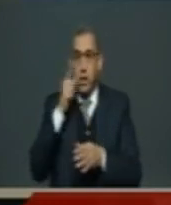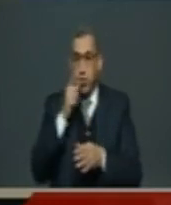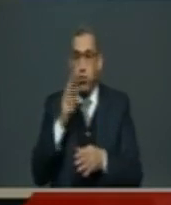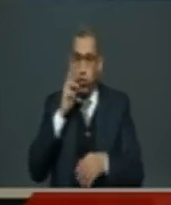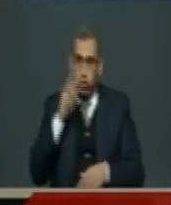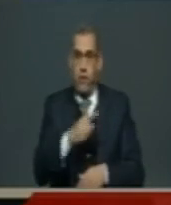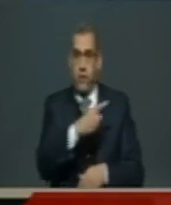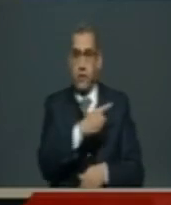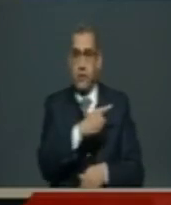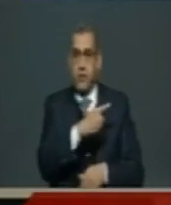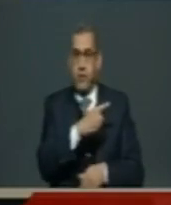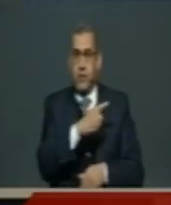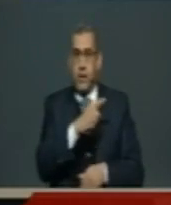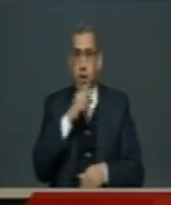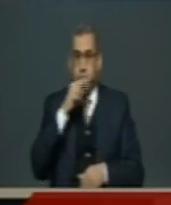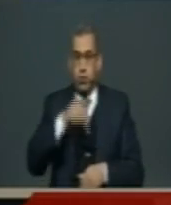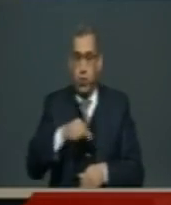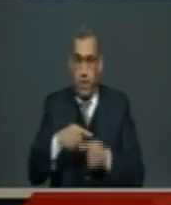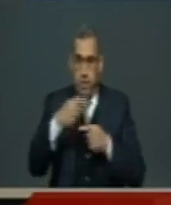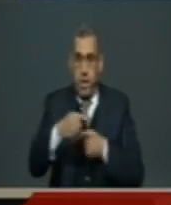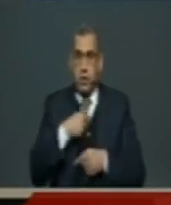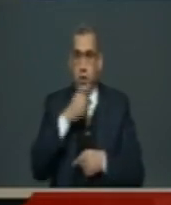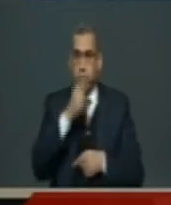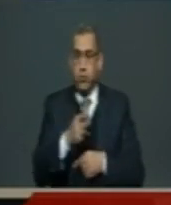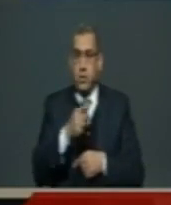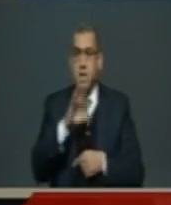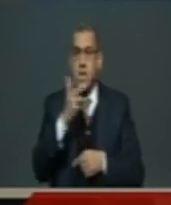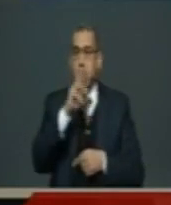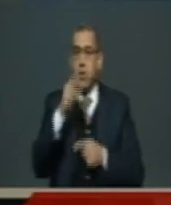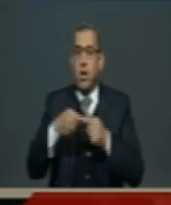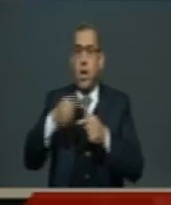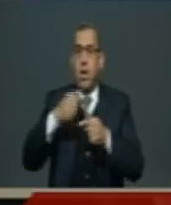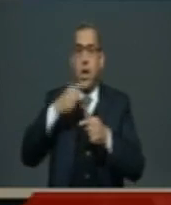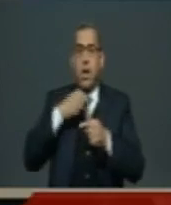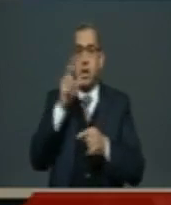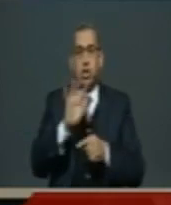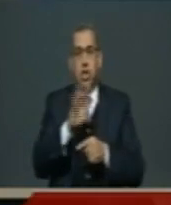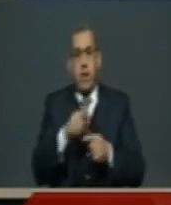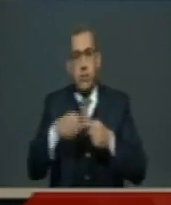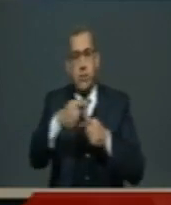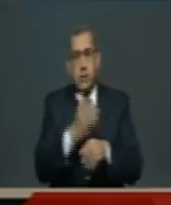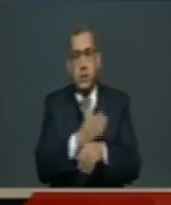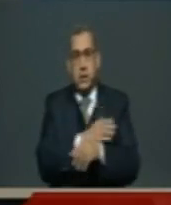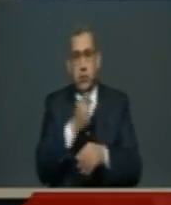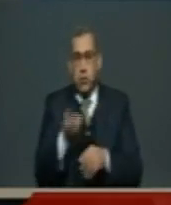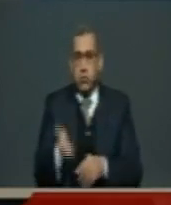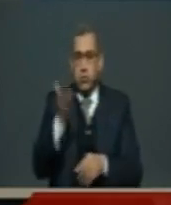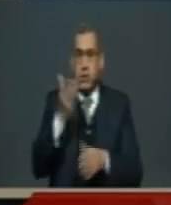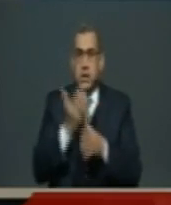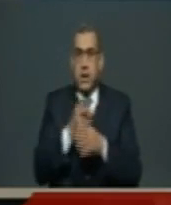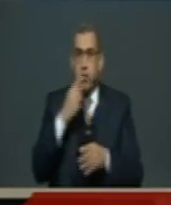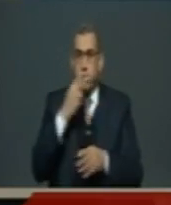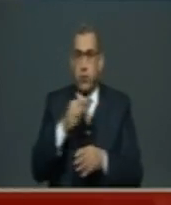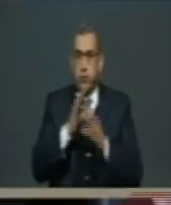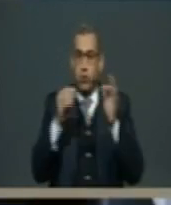في الكلام اللي هقوله بعد كده كيف اثر ذلك على المواطن وعلى السعر في هذه